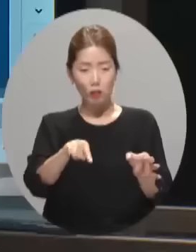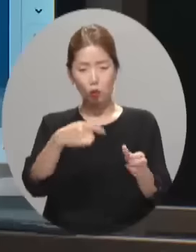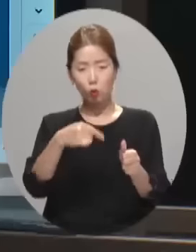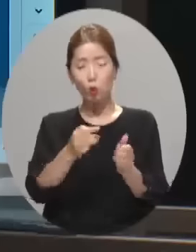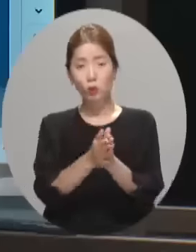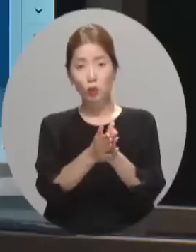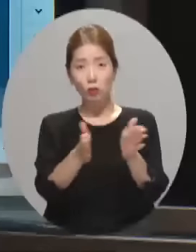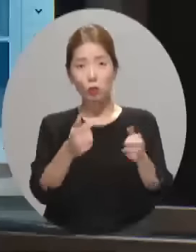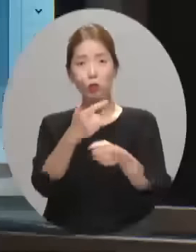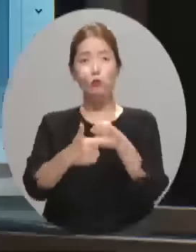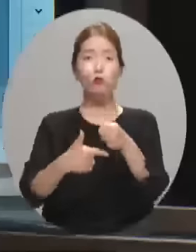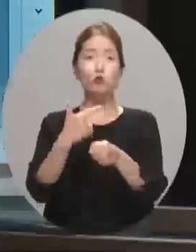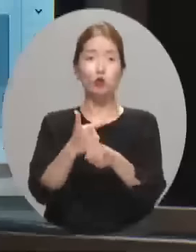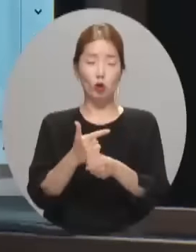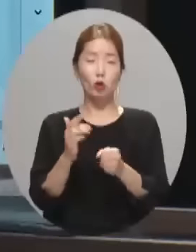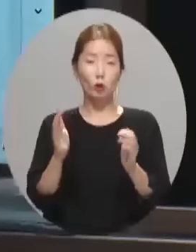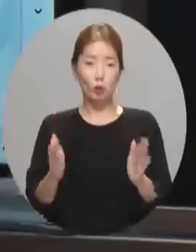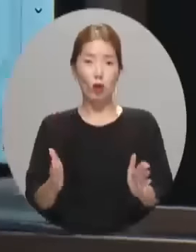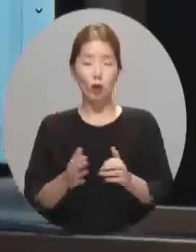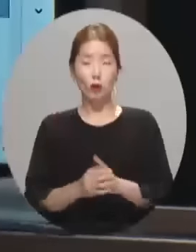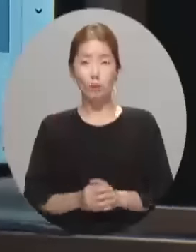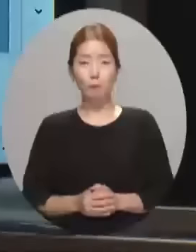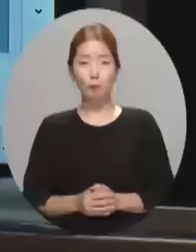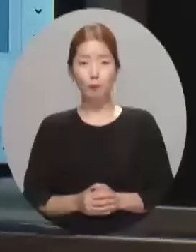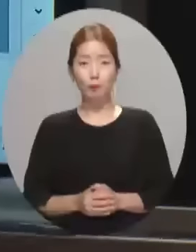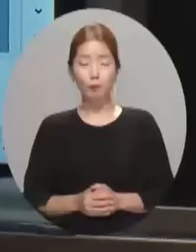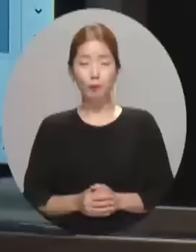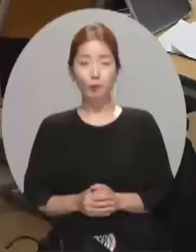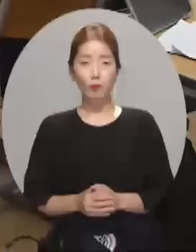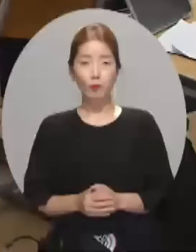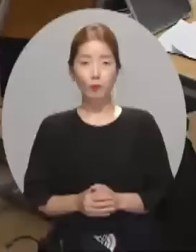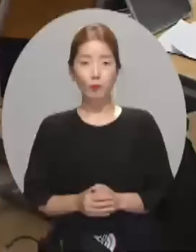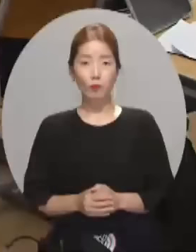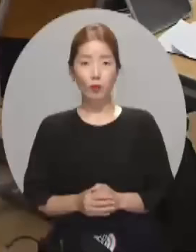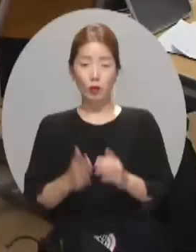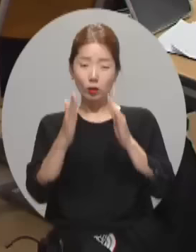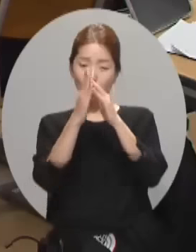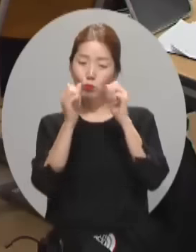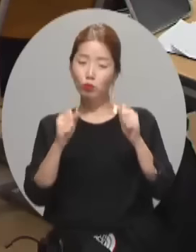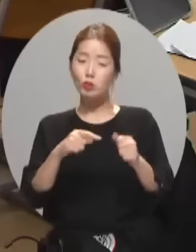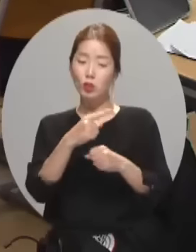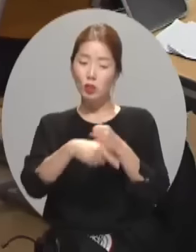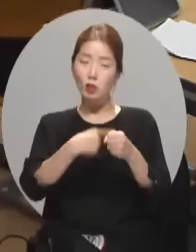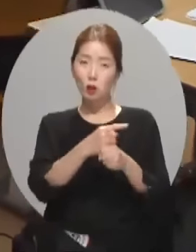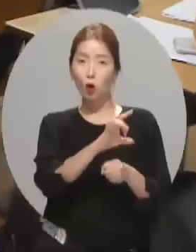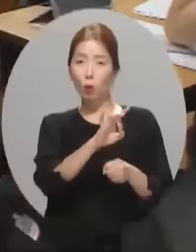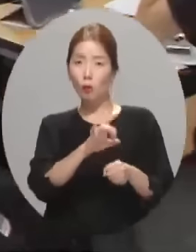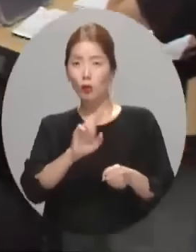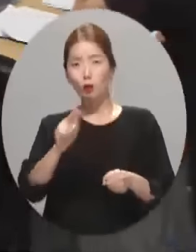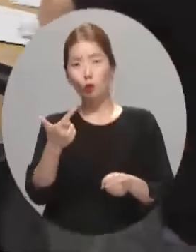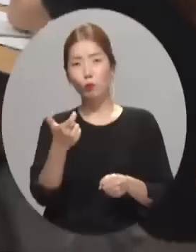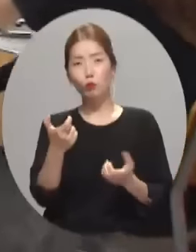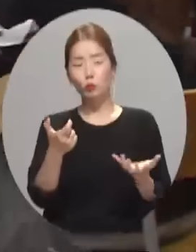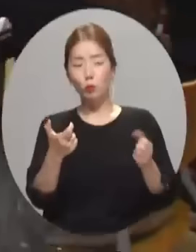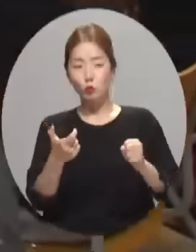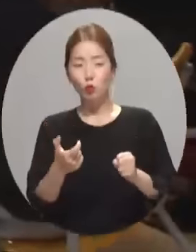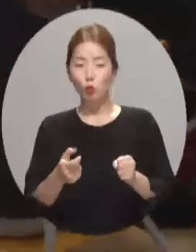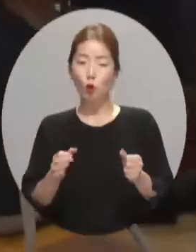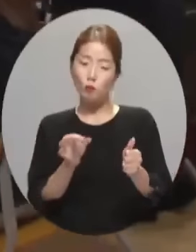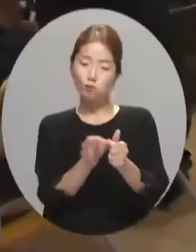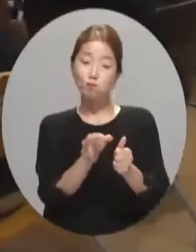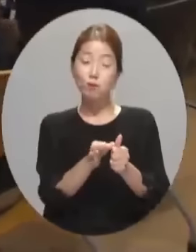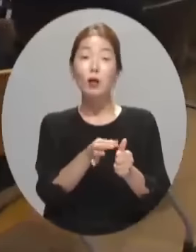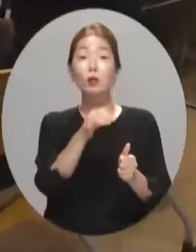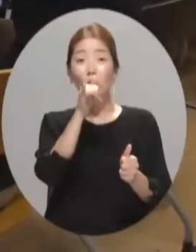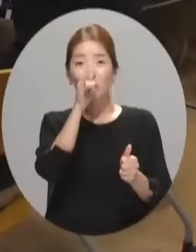무상교육이 시작된 건 6년 전인 지난 2019년부터입니다. 전북에서도 해마다 660억 원 안팎의 재원이